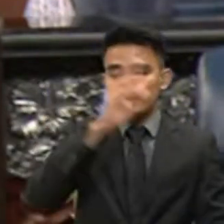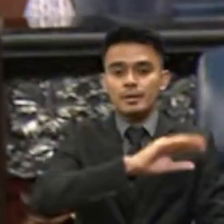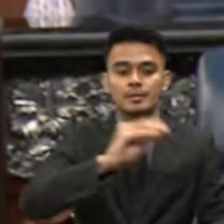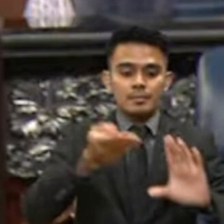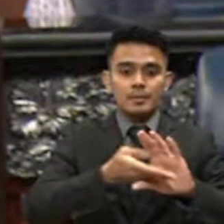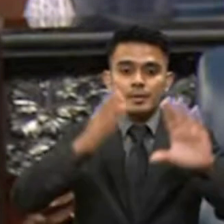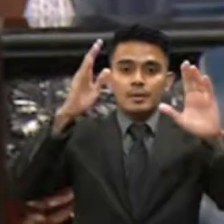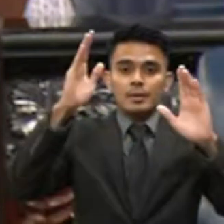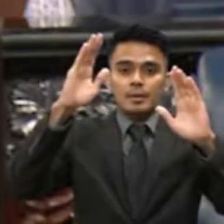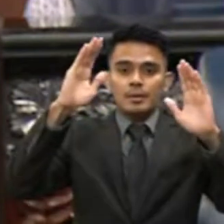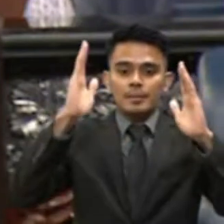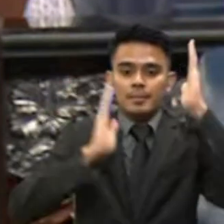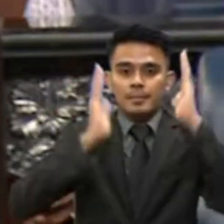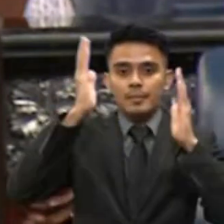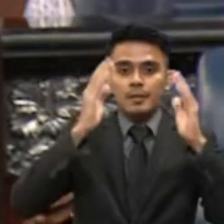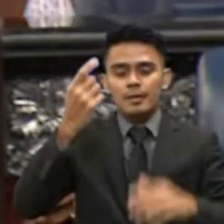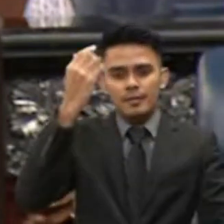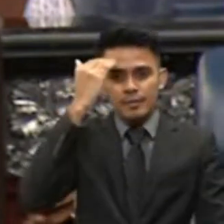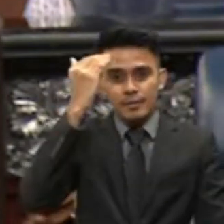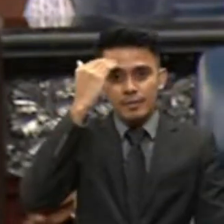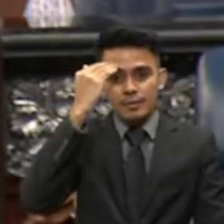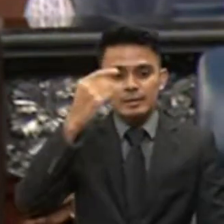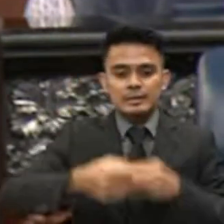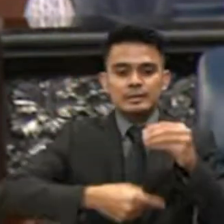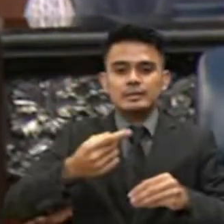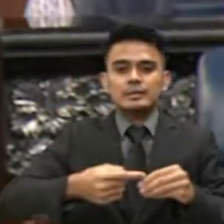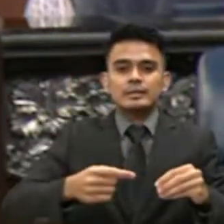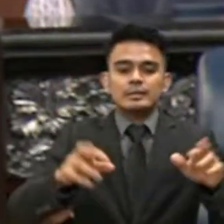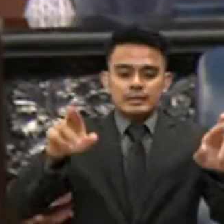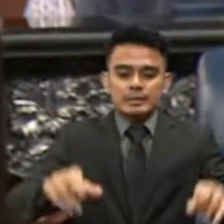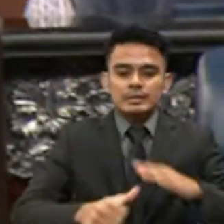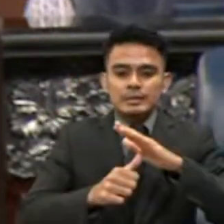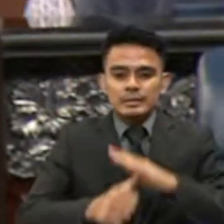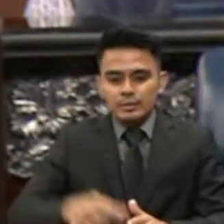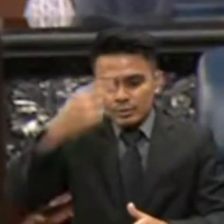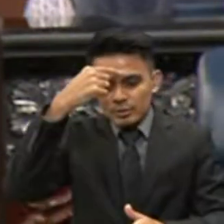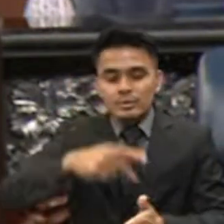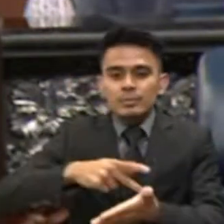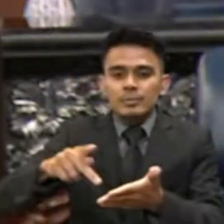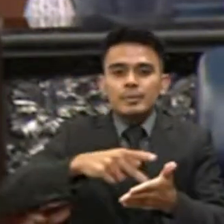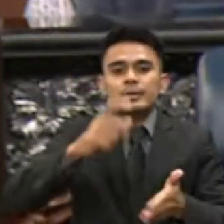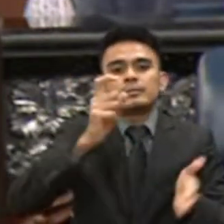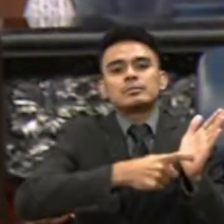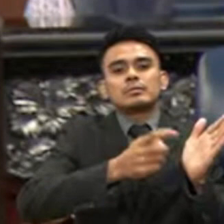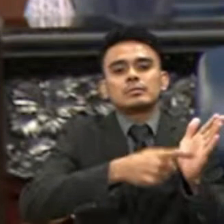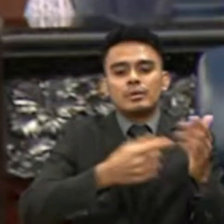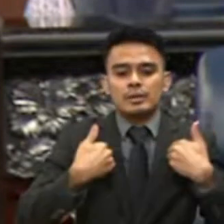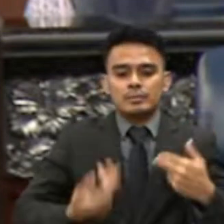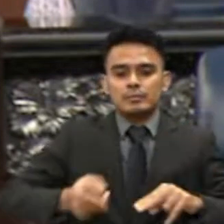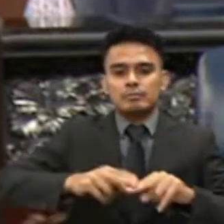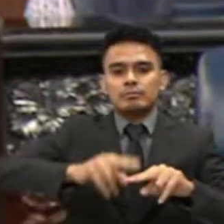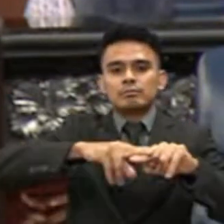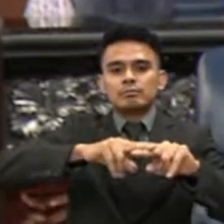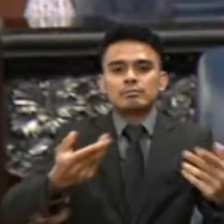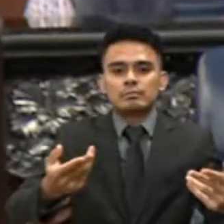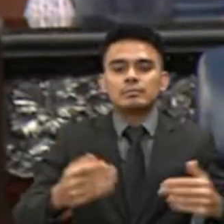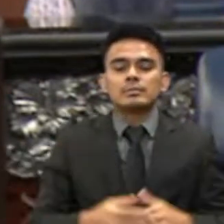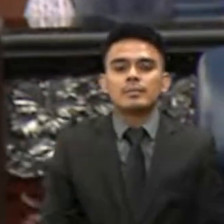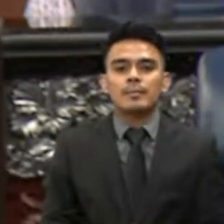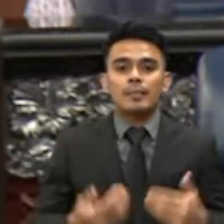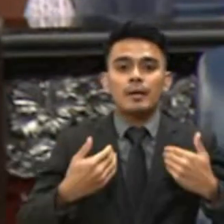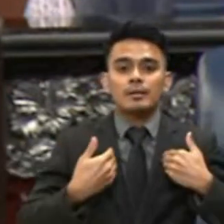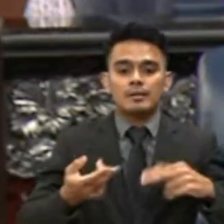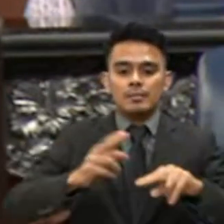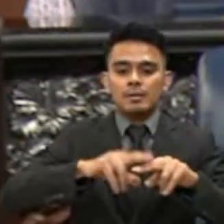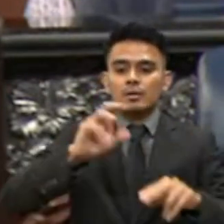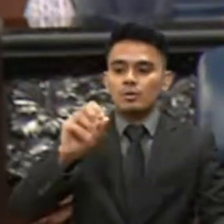Bank Negara Malaysia memahami keresahan rakyat yang terbeban untuk melunaskan angsuran bulanan yang semakin meningkat berikutnya kenaikan